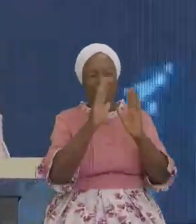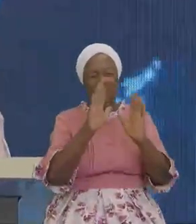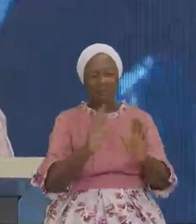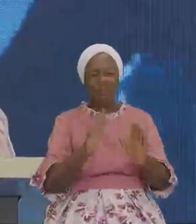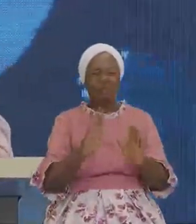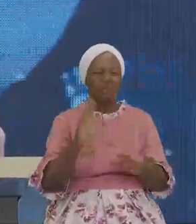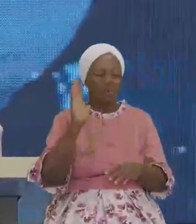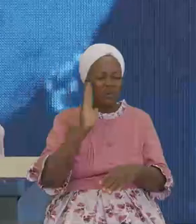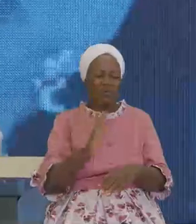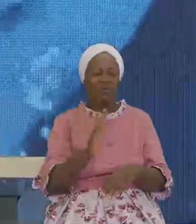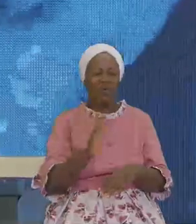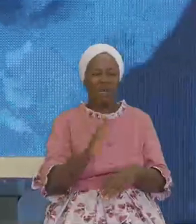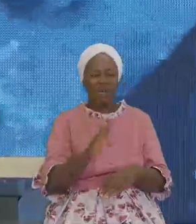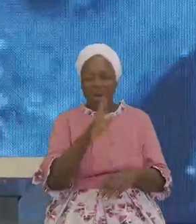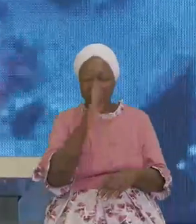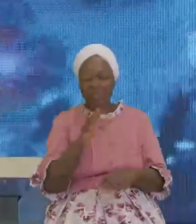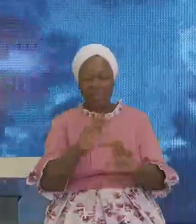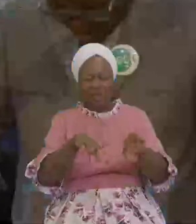et la puissance pour les miracles